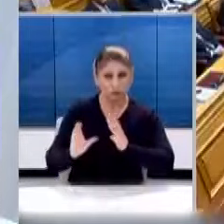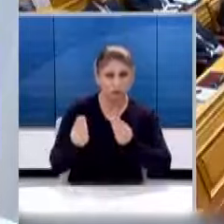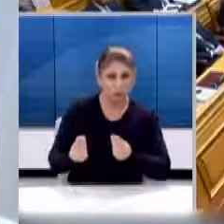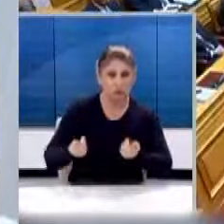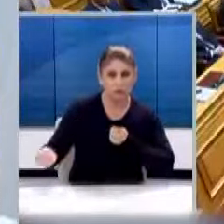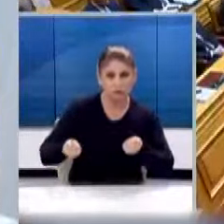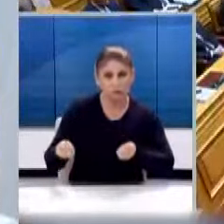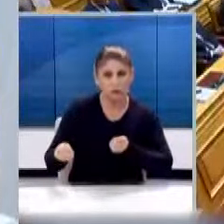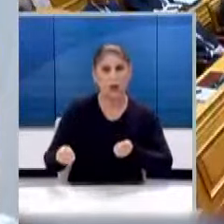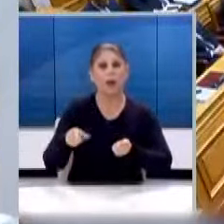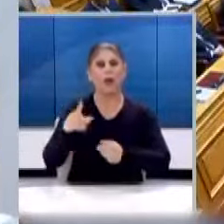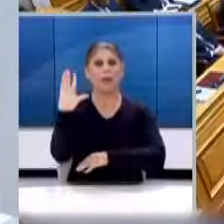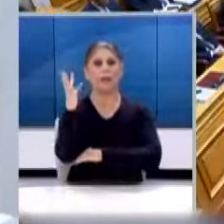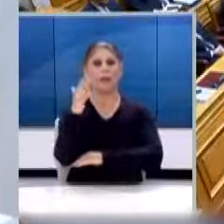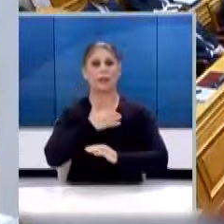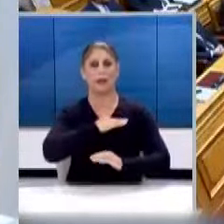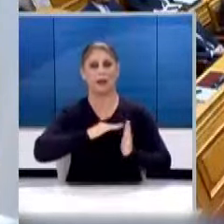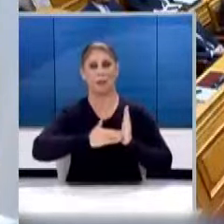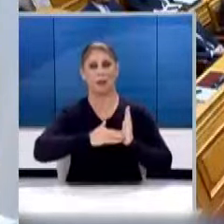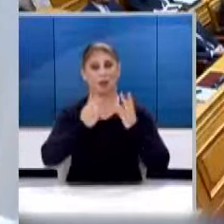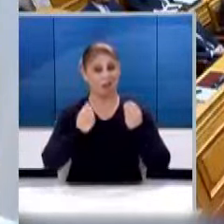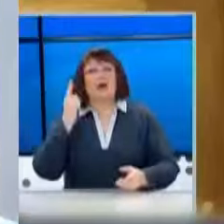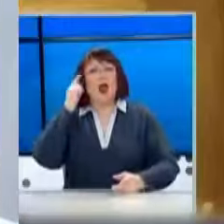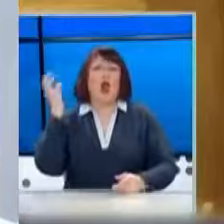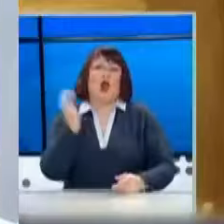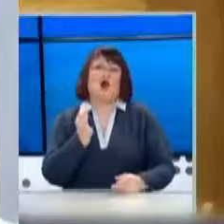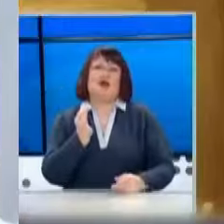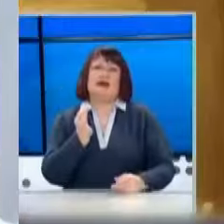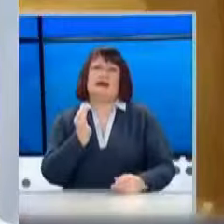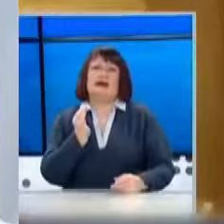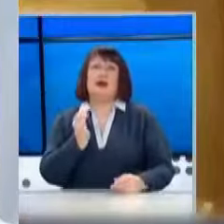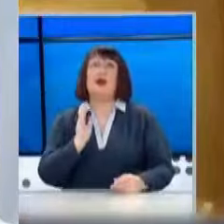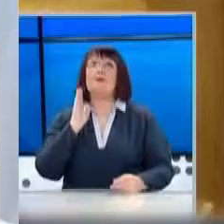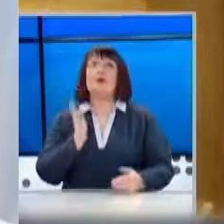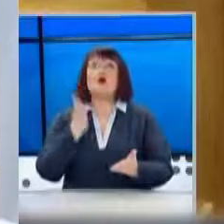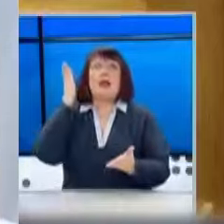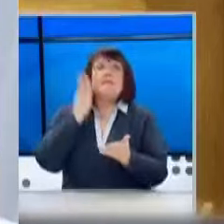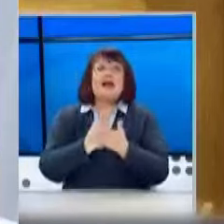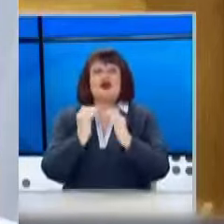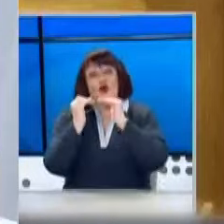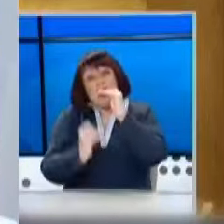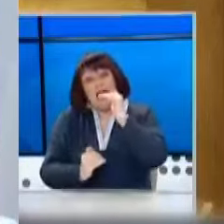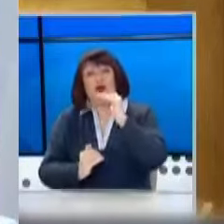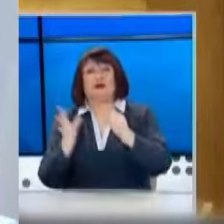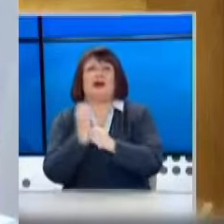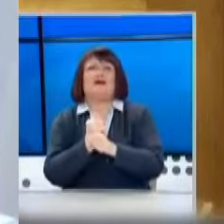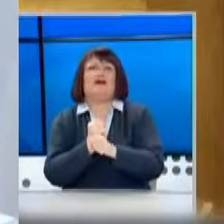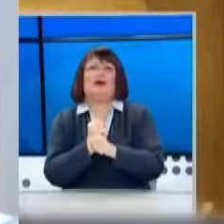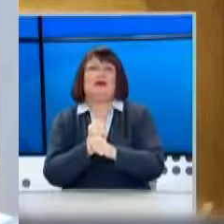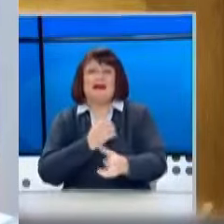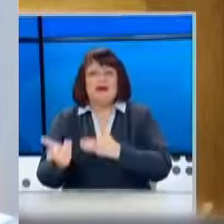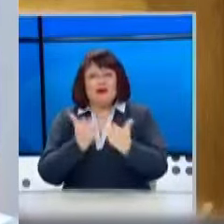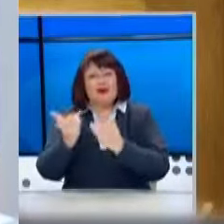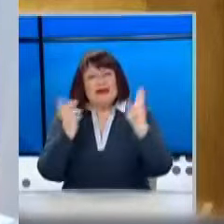της δεξιάς ή της ακροδεξιάς ή της πιο συντηρητικής δεξιάς. Διότι δεν υπάρχει μονάχα